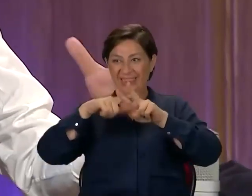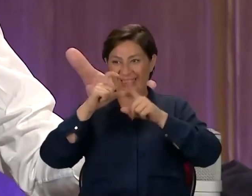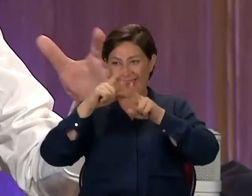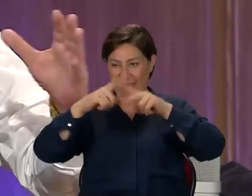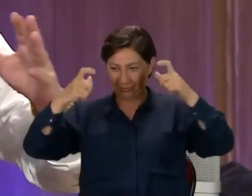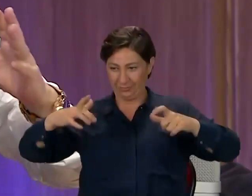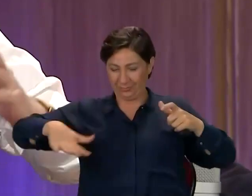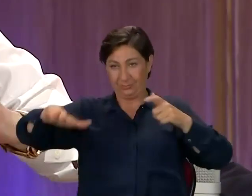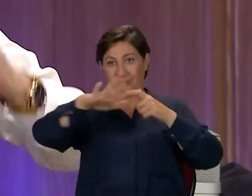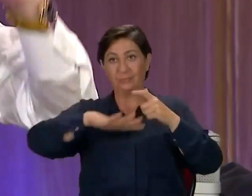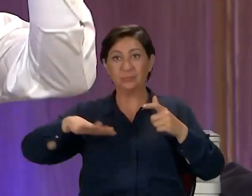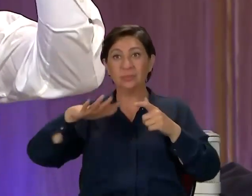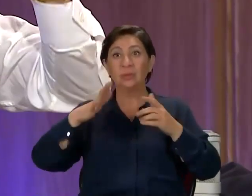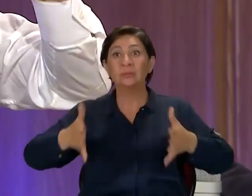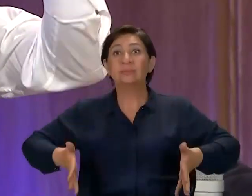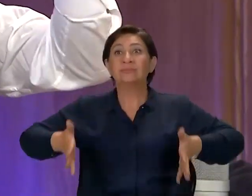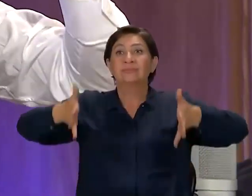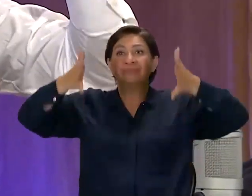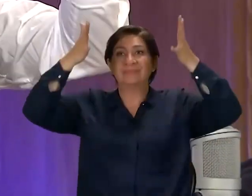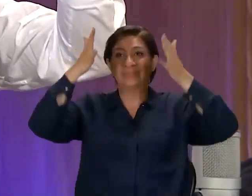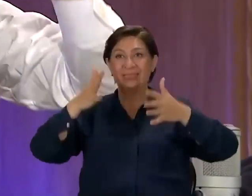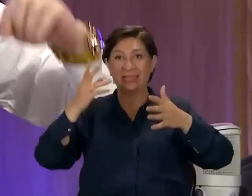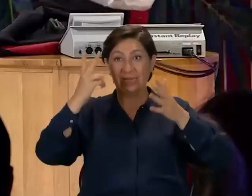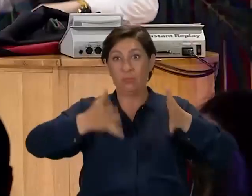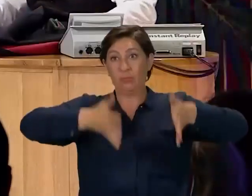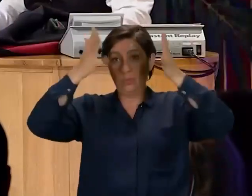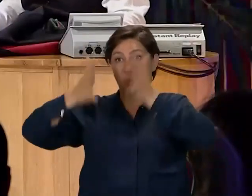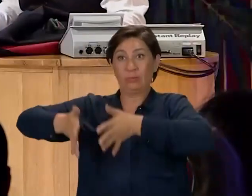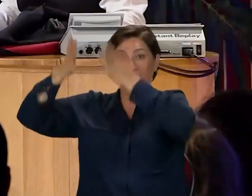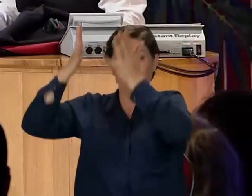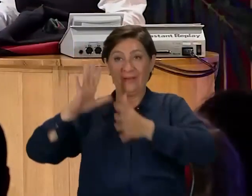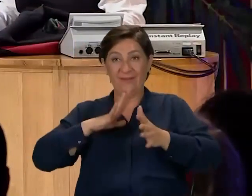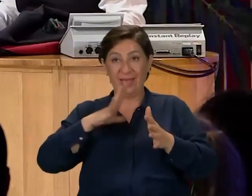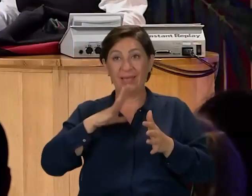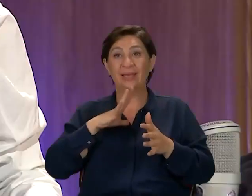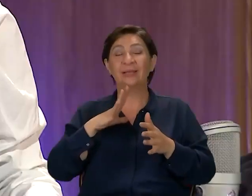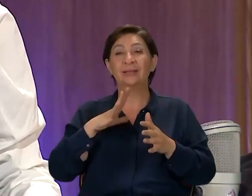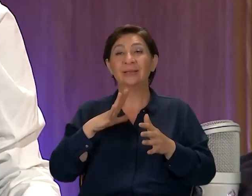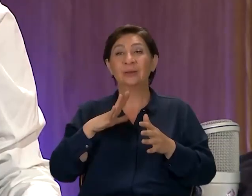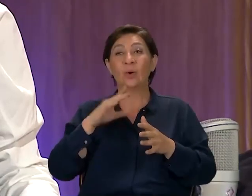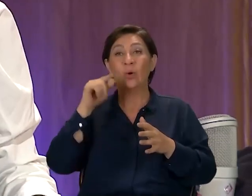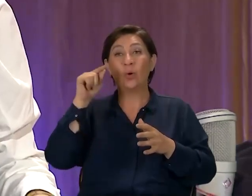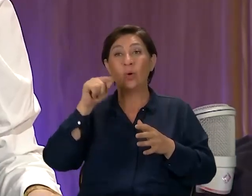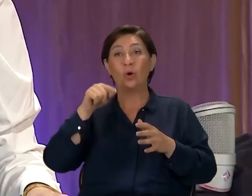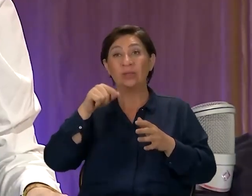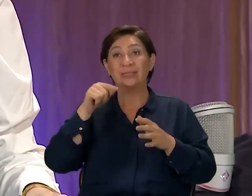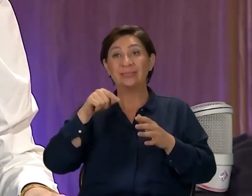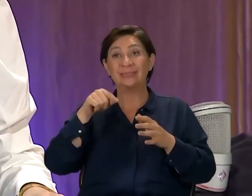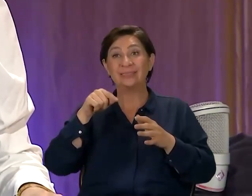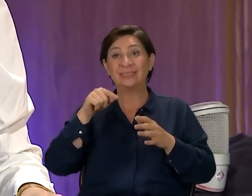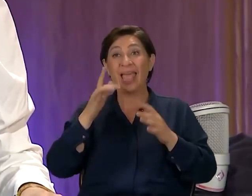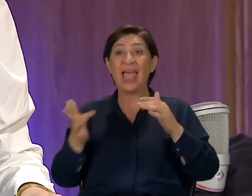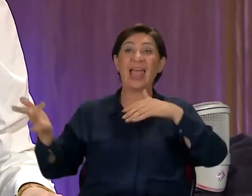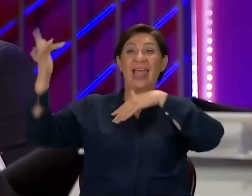Salon'un bulunduğu işte Kuazar binasının iki tane büyük bina bunlar. Onun Kuazar'ın